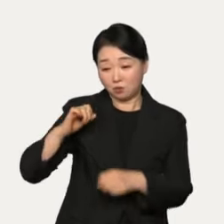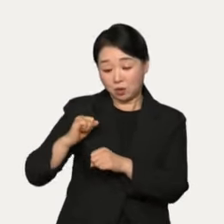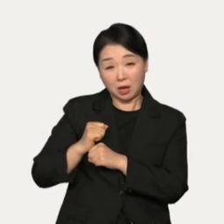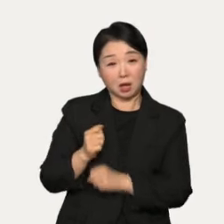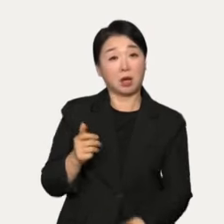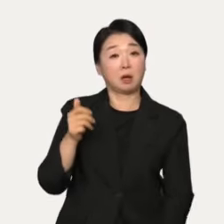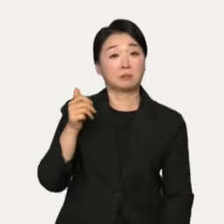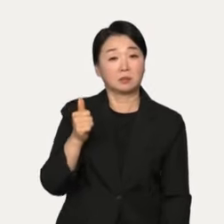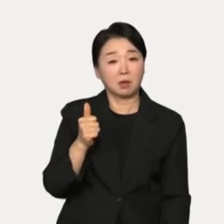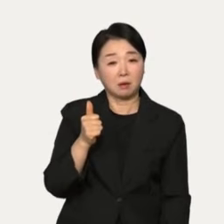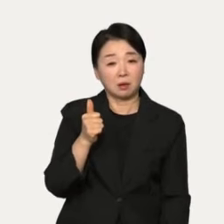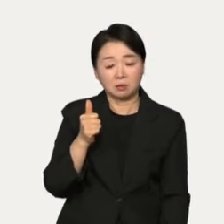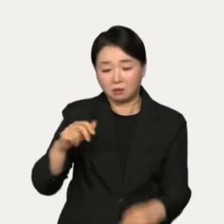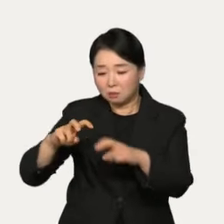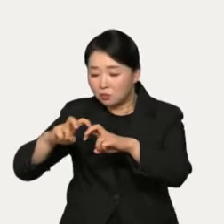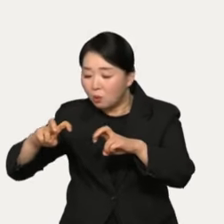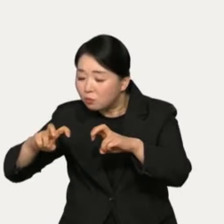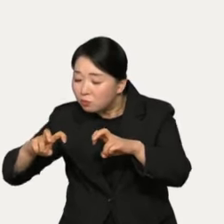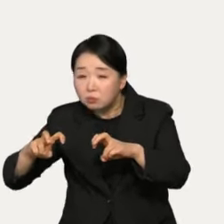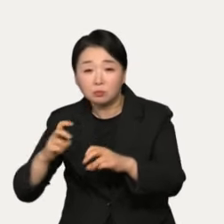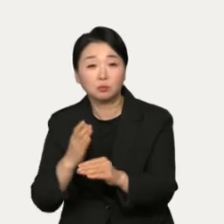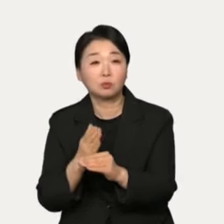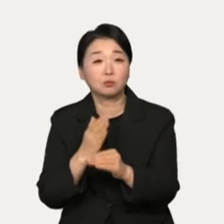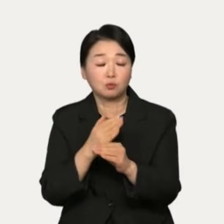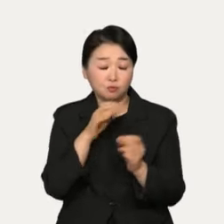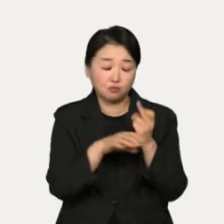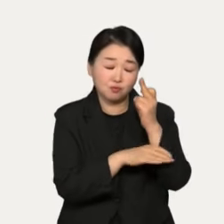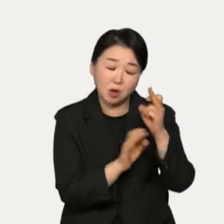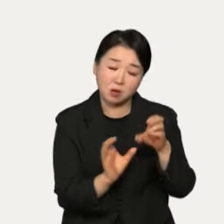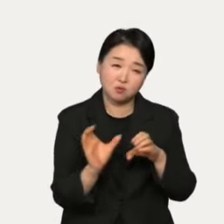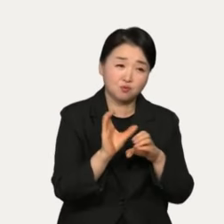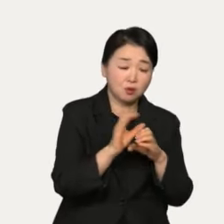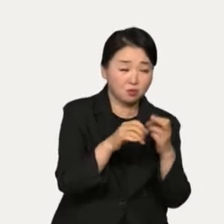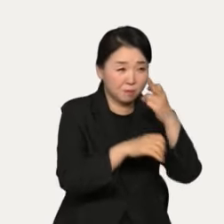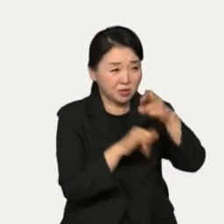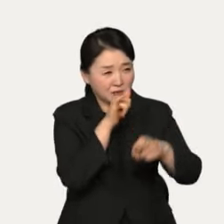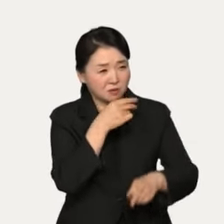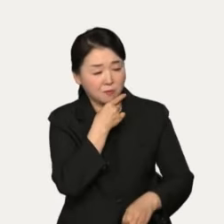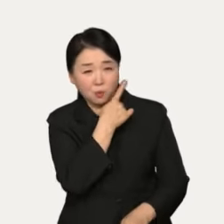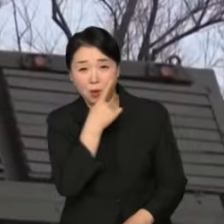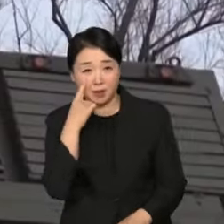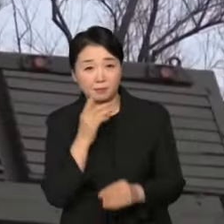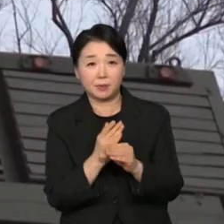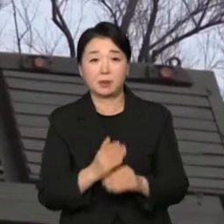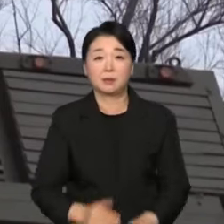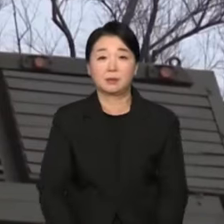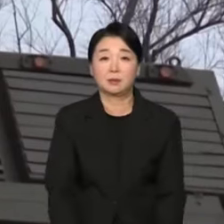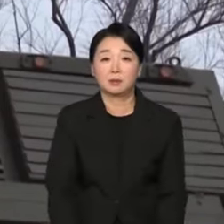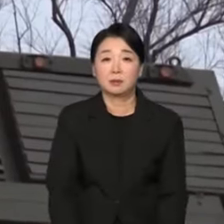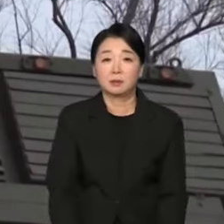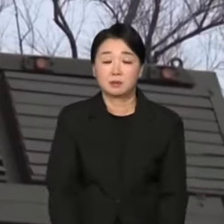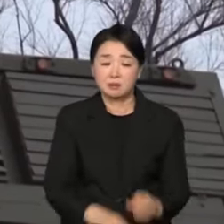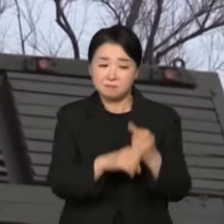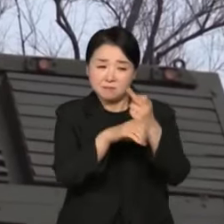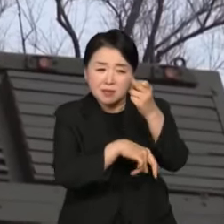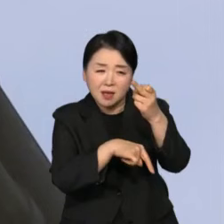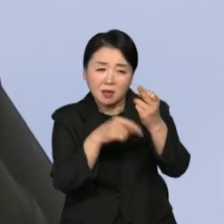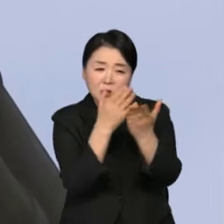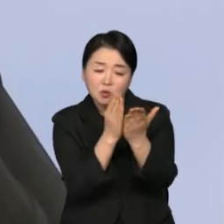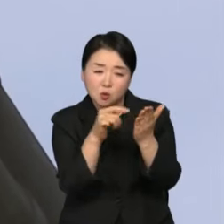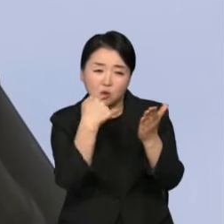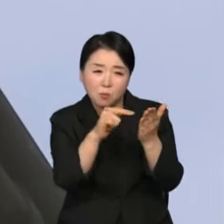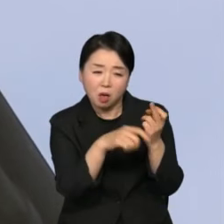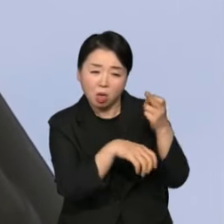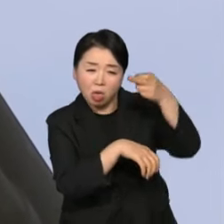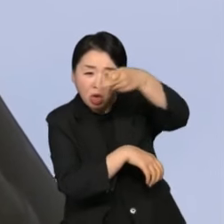정보당국이 정밀 분석 중이라며 북한의 추가 징후와 활동을 주시하고 있다고 밝혔습니다. 어떤 미사일인지 얼마나